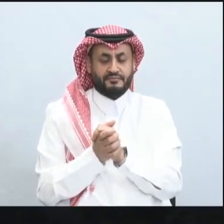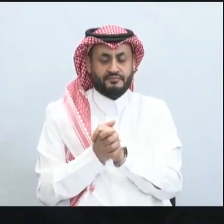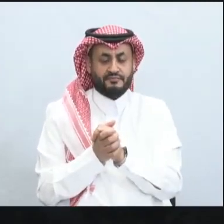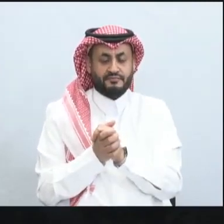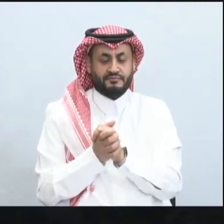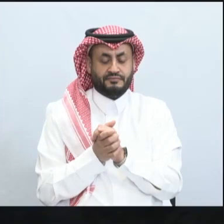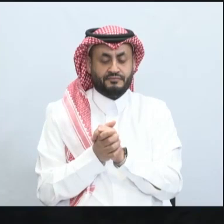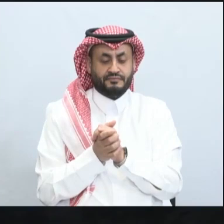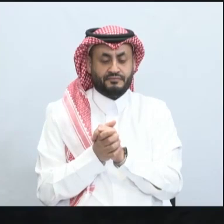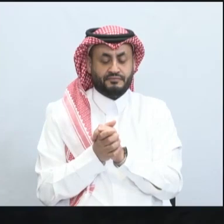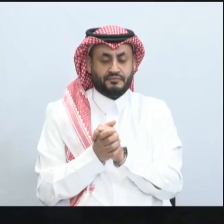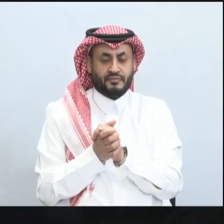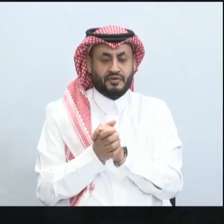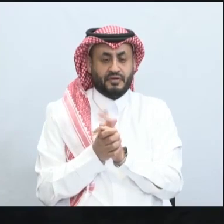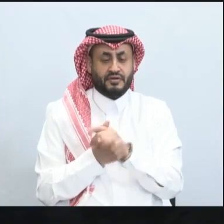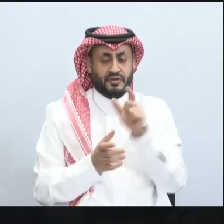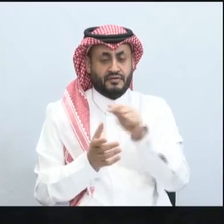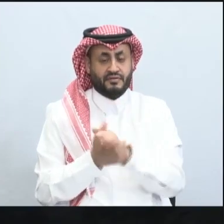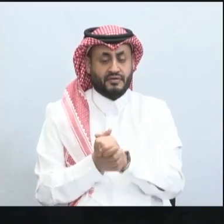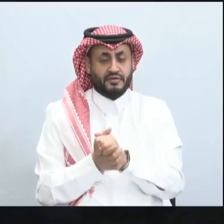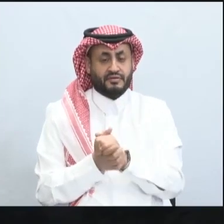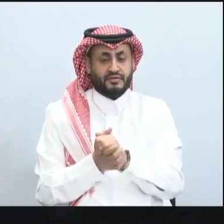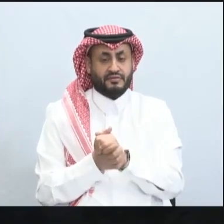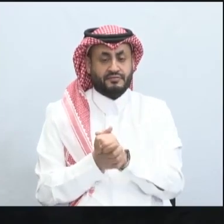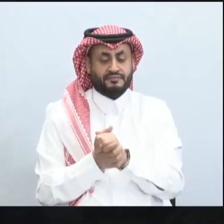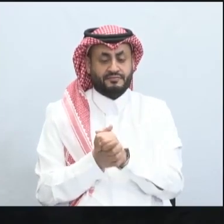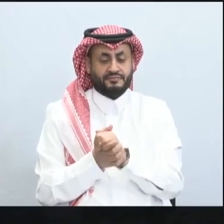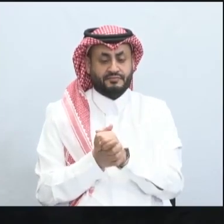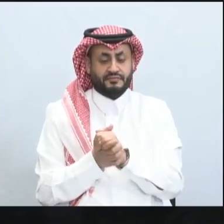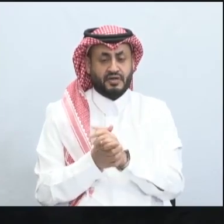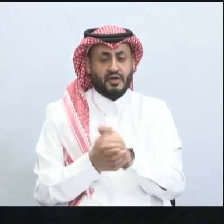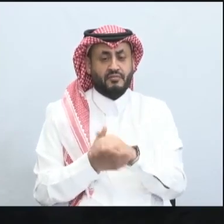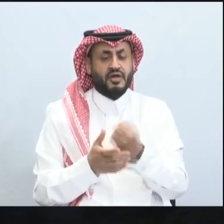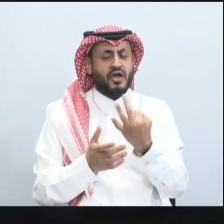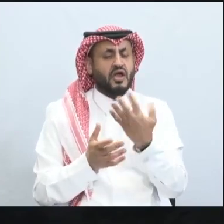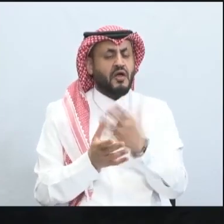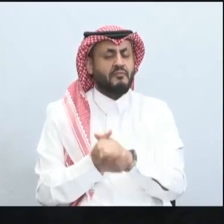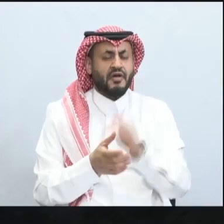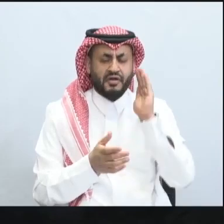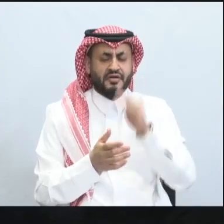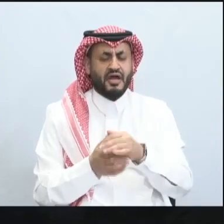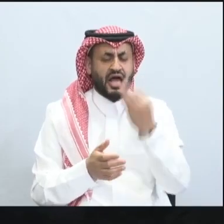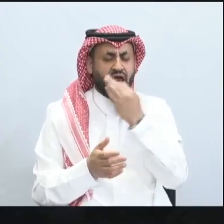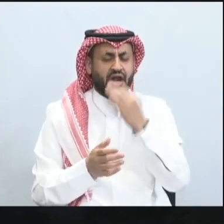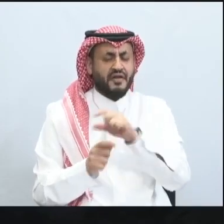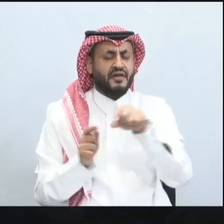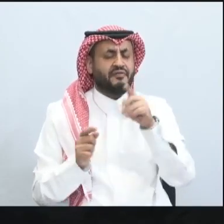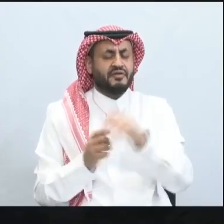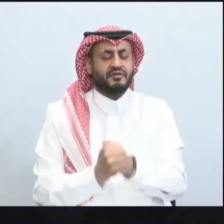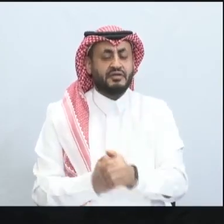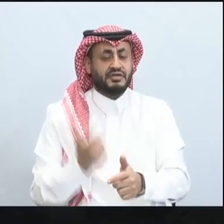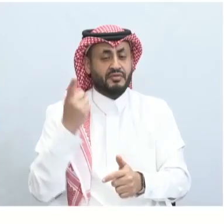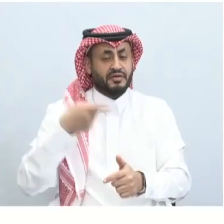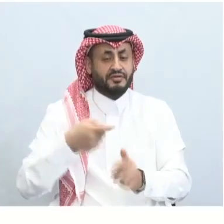فالانسان مما يجب عليه ان يقراها 17 مره في اثناء صلواته الصلوات المفروضه في هذه